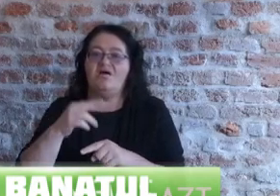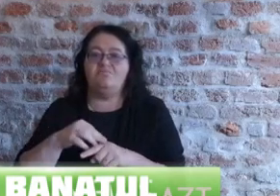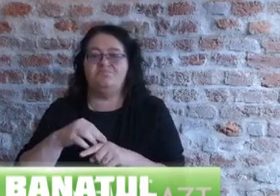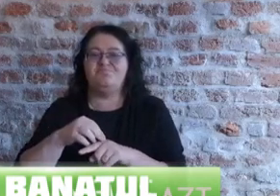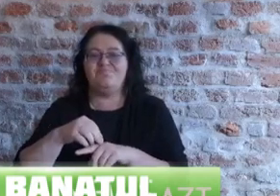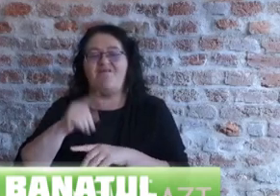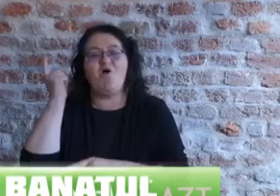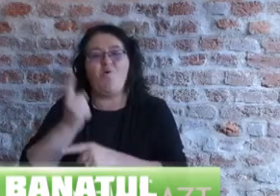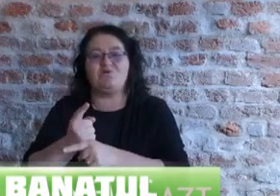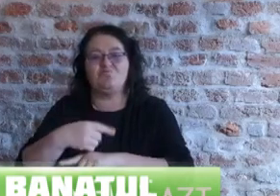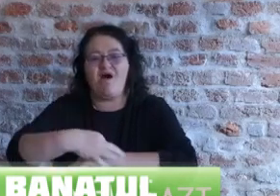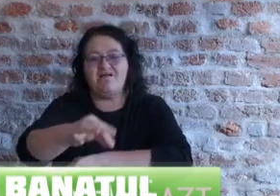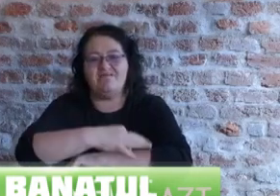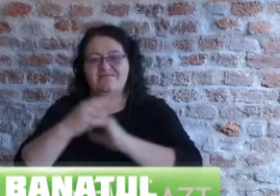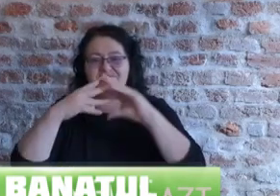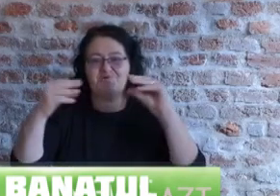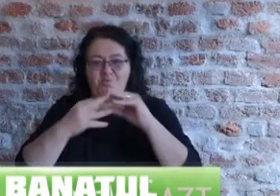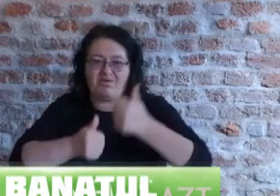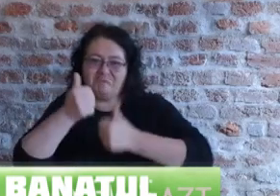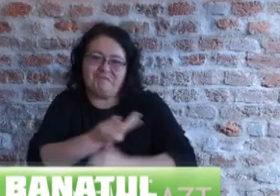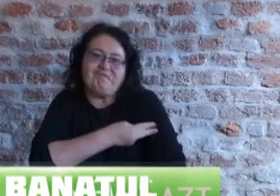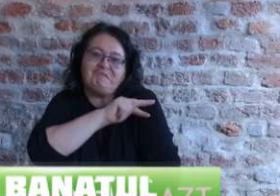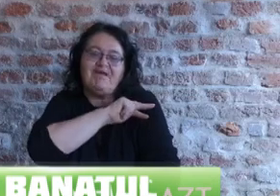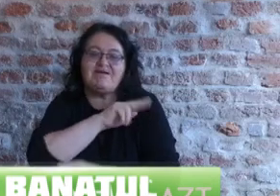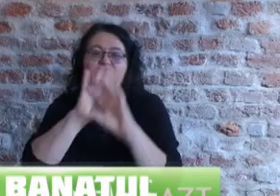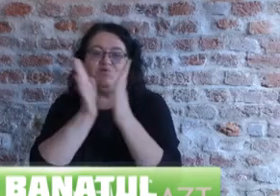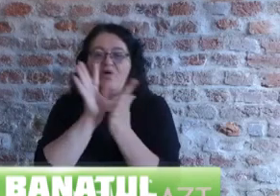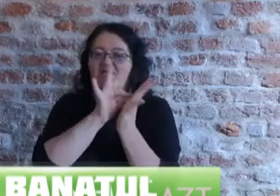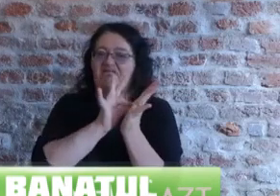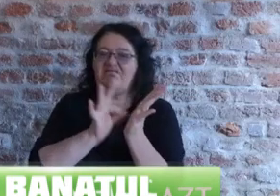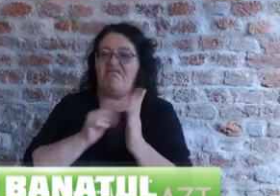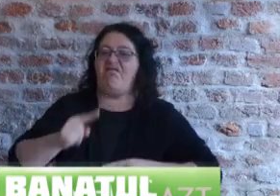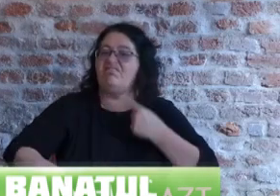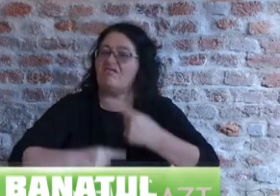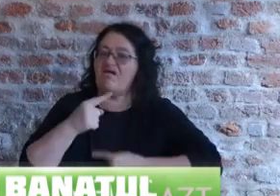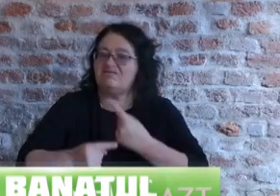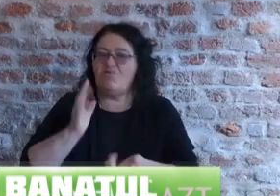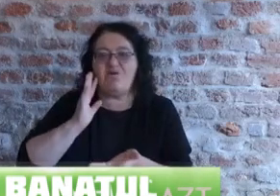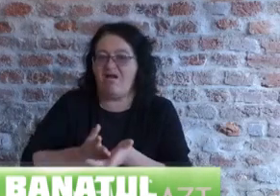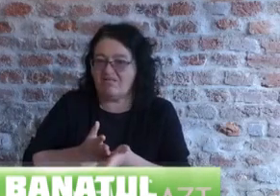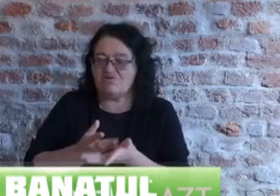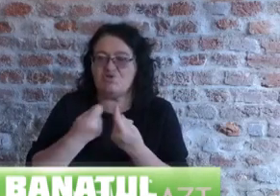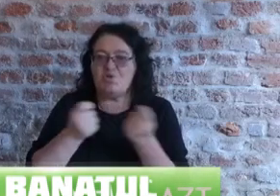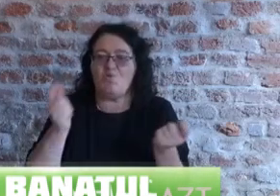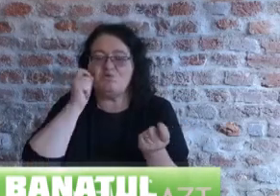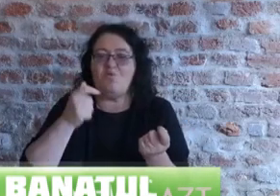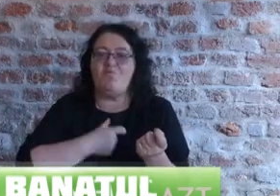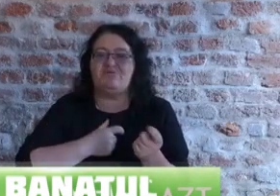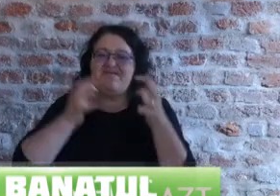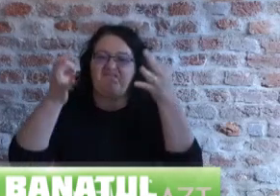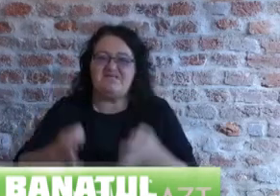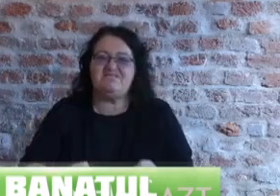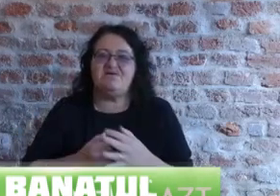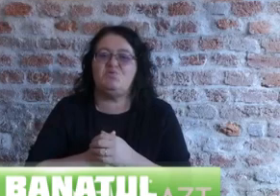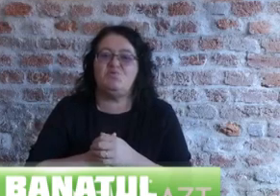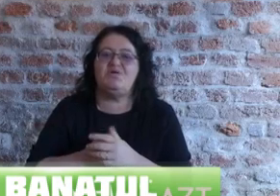a făcut acest concurs după toate criteriile internaționale, adică toată lumea poate fi sigur